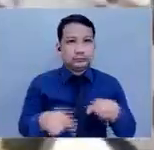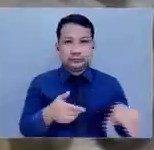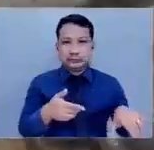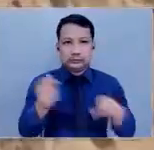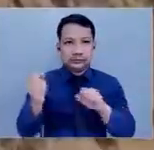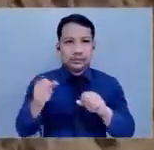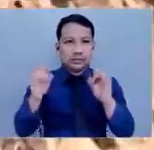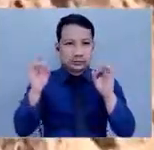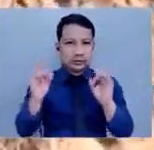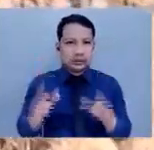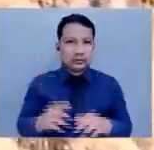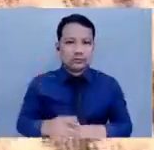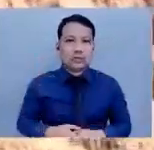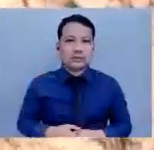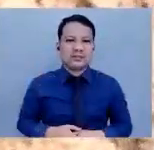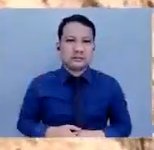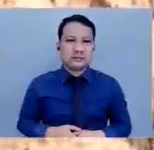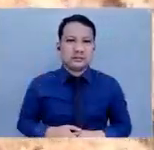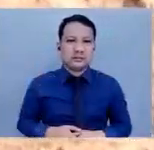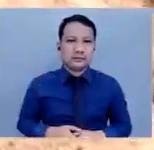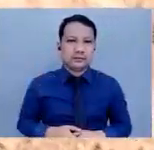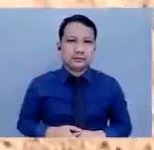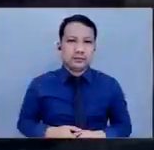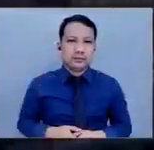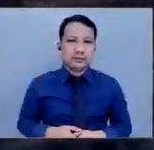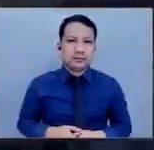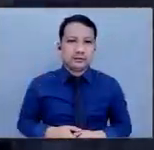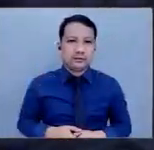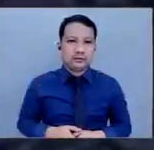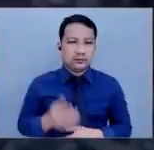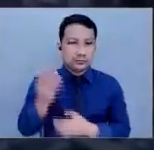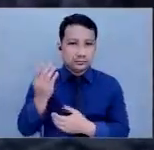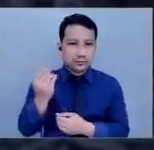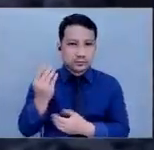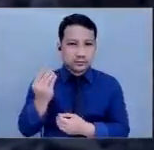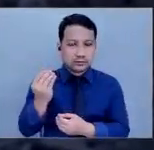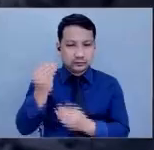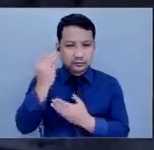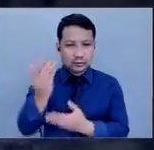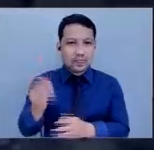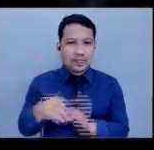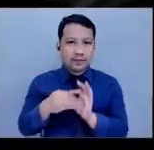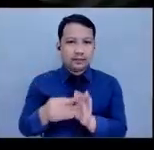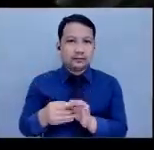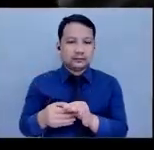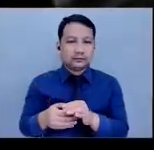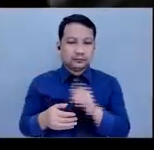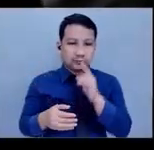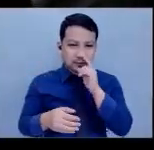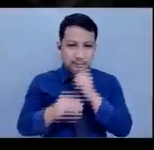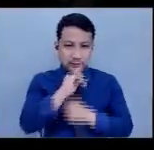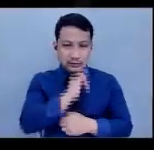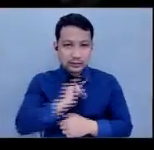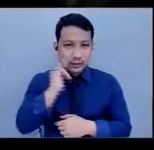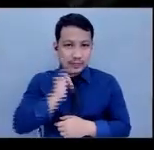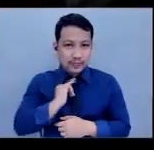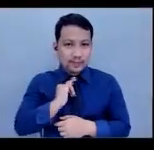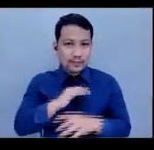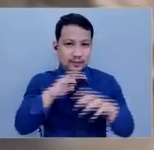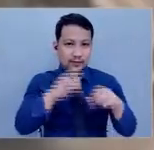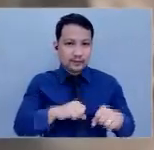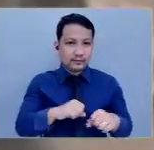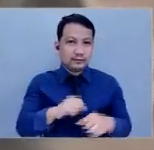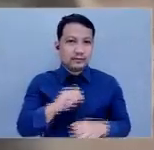delikado pa. Wala pa namang update sa dalawang Pilipino nang nawawala sa Israel na posibleng dinukot umano ng